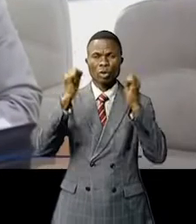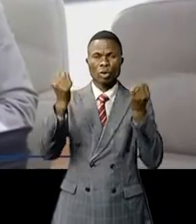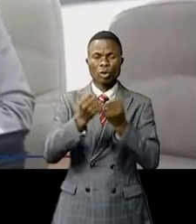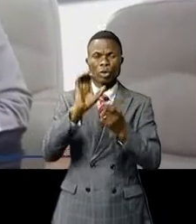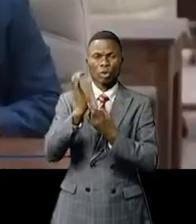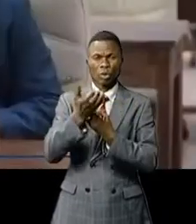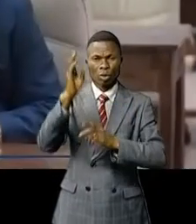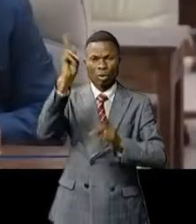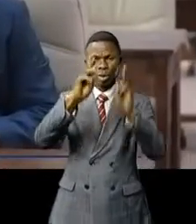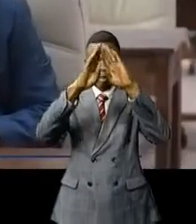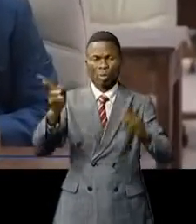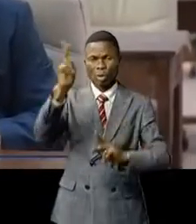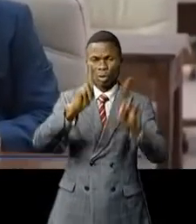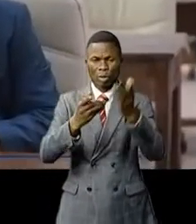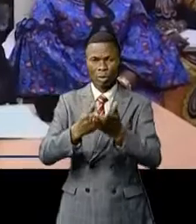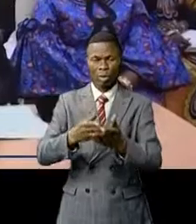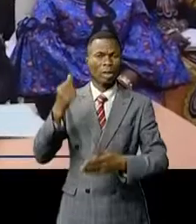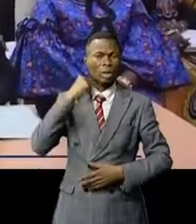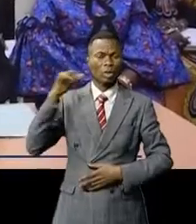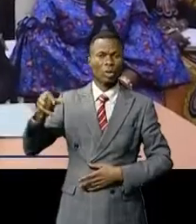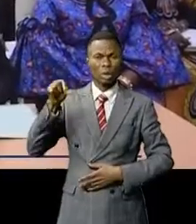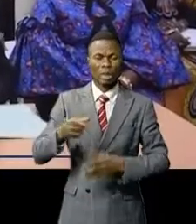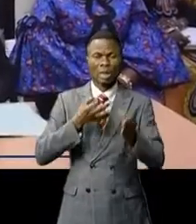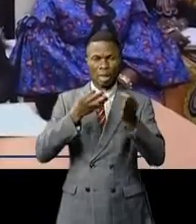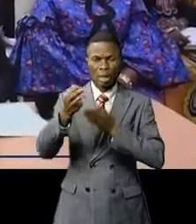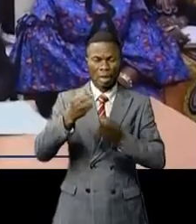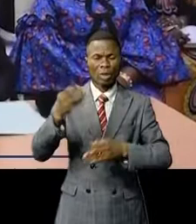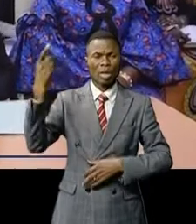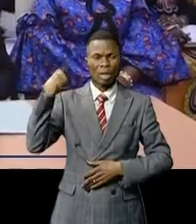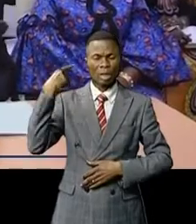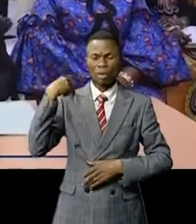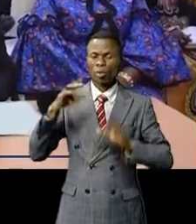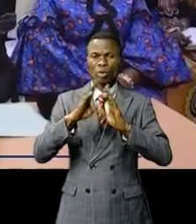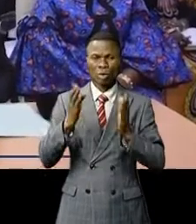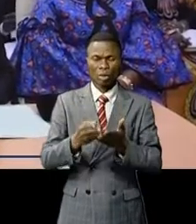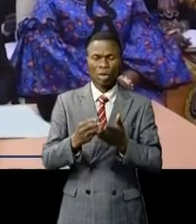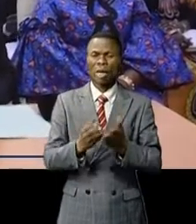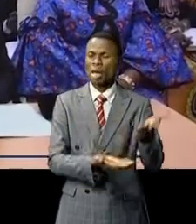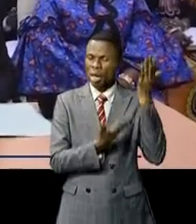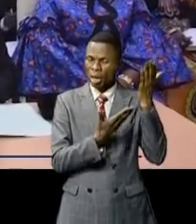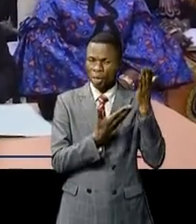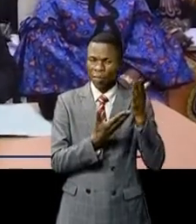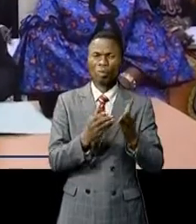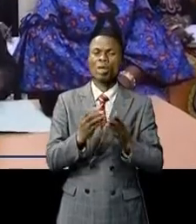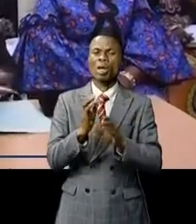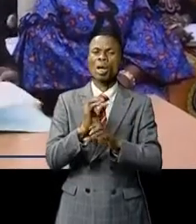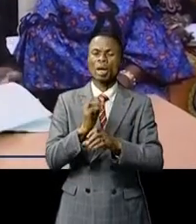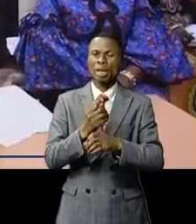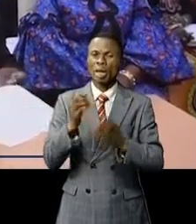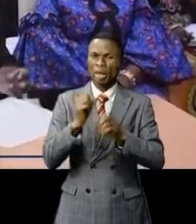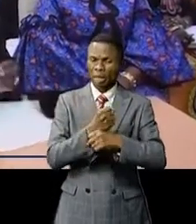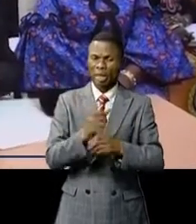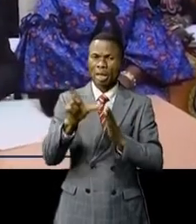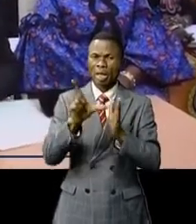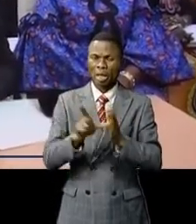du Peuple. Le docteur Jean-Jacques Mbungani expliquait aux élus du peuple l'importance de la proposition de loi portant régime